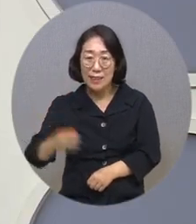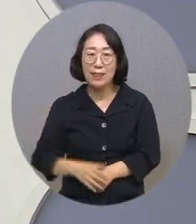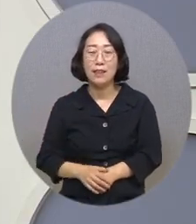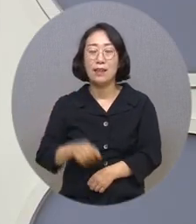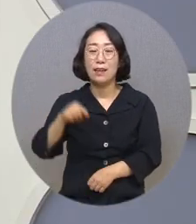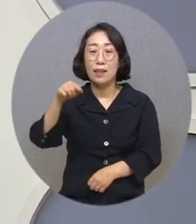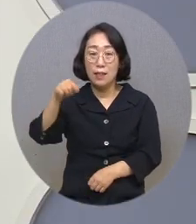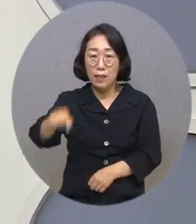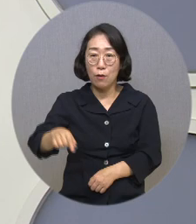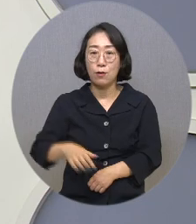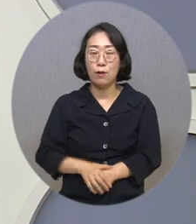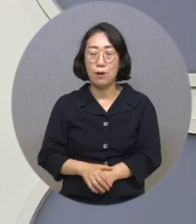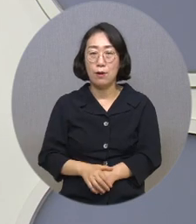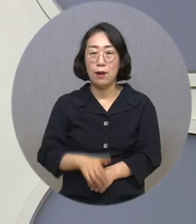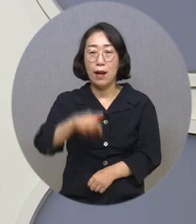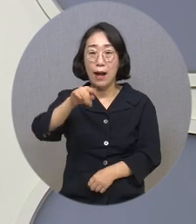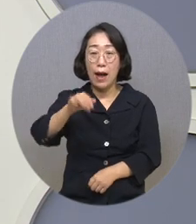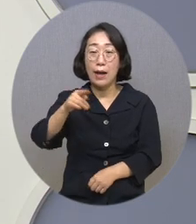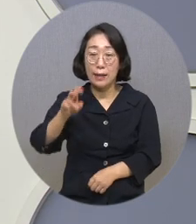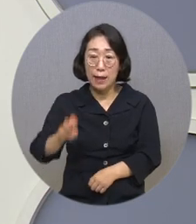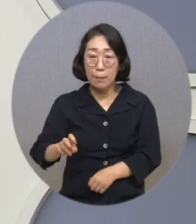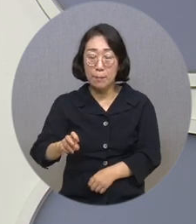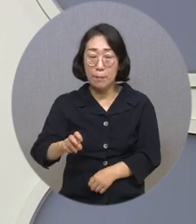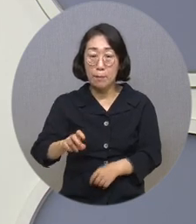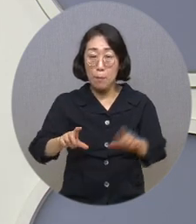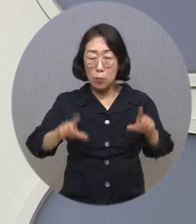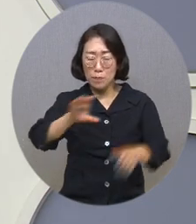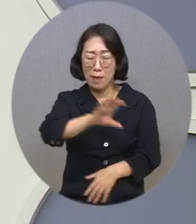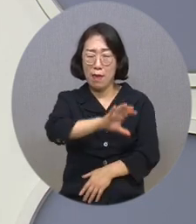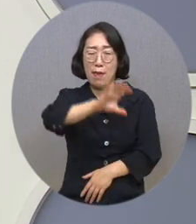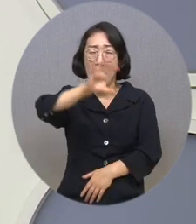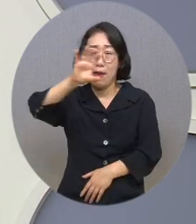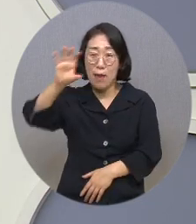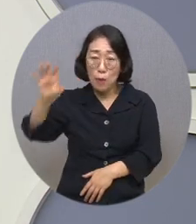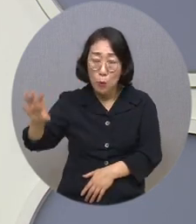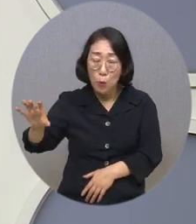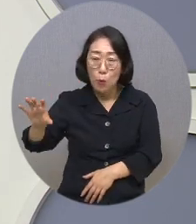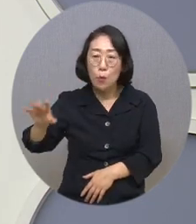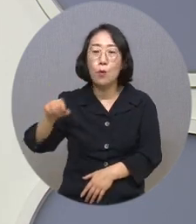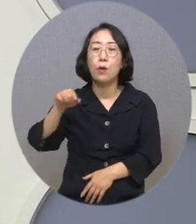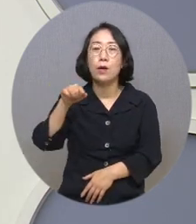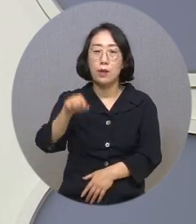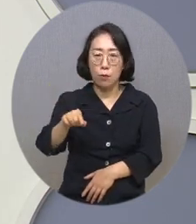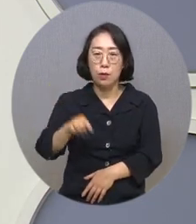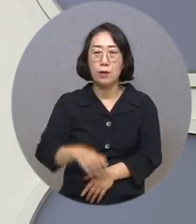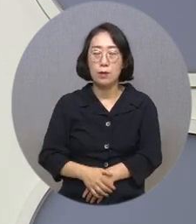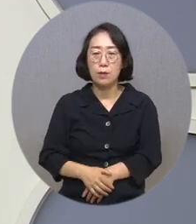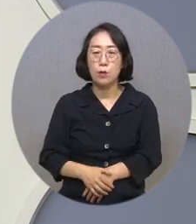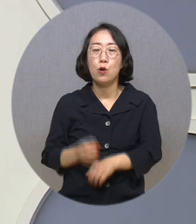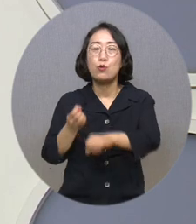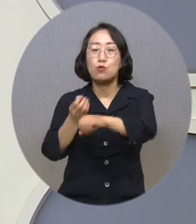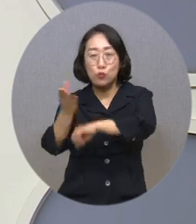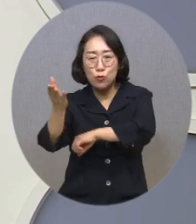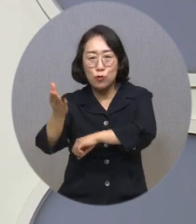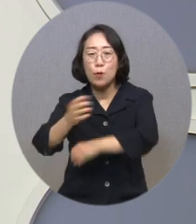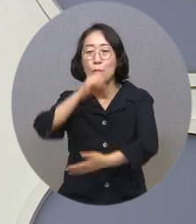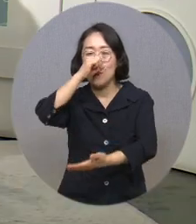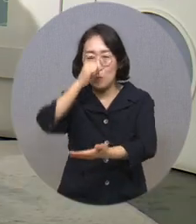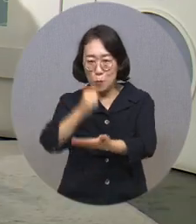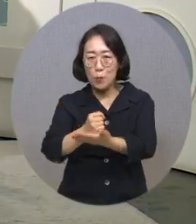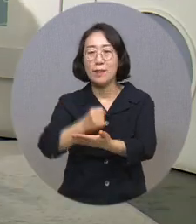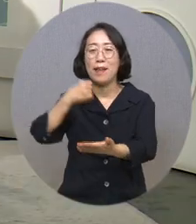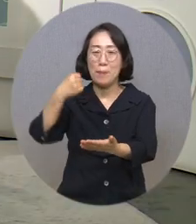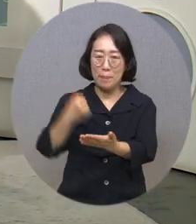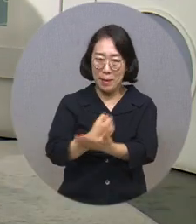강남을 통째로 수출했어야 돼요. 그러면 이제 유럽에 가면 강남 IT 편의점도 있어야 되고 강남 사람들이 어떻게 문화를 하고